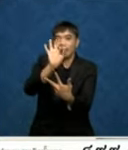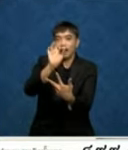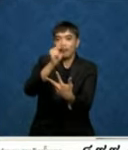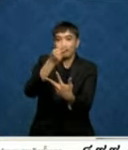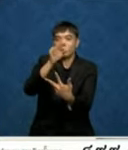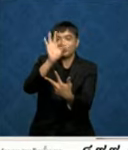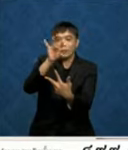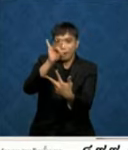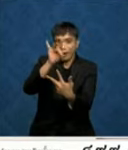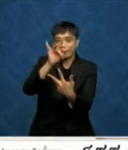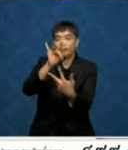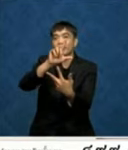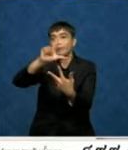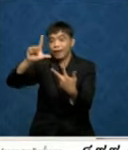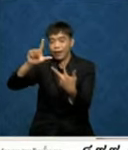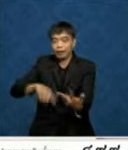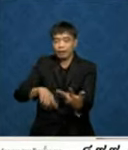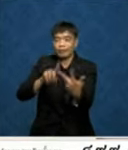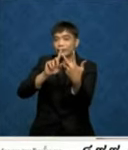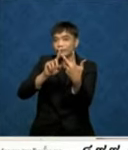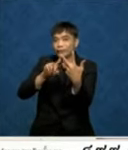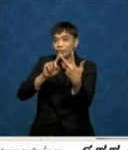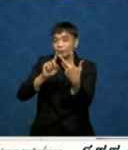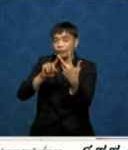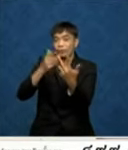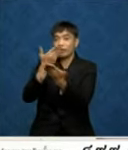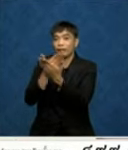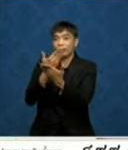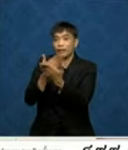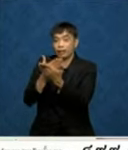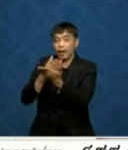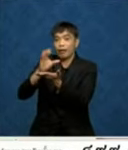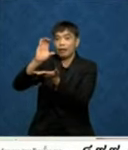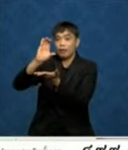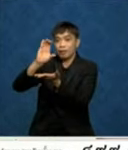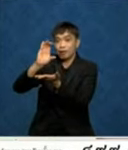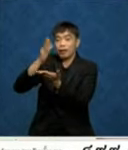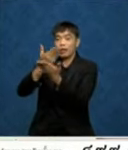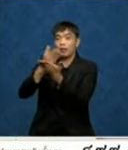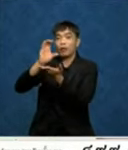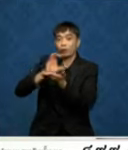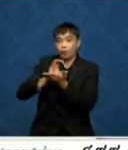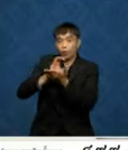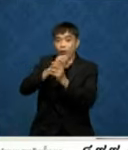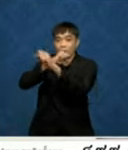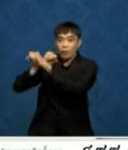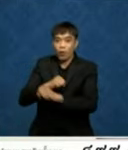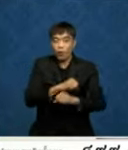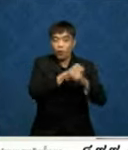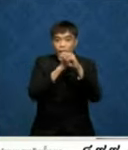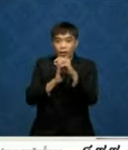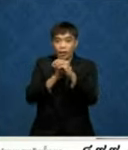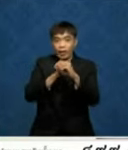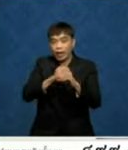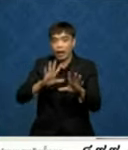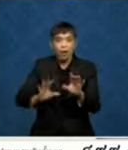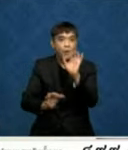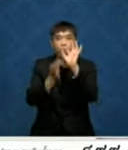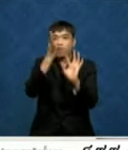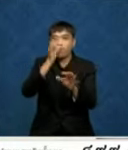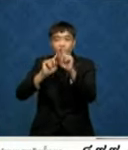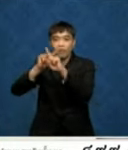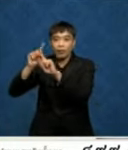98,000 ล้านบาทภาระหนี้สินของกองทุนประกันวินาศภัยที่มีการที่มีภาระต้องจ่ายสินไหมทดแทนบริษัทประกันวินาศ